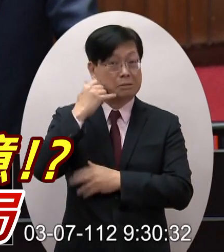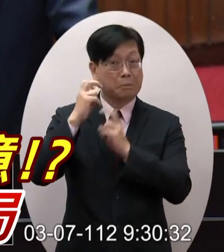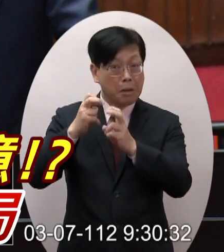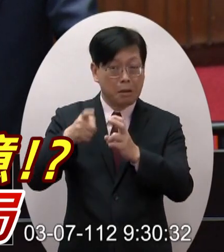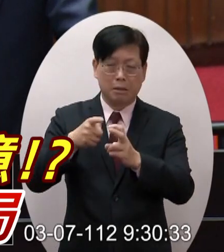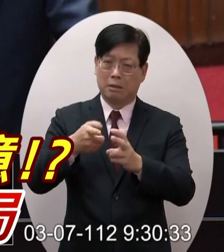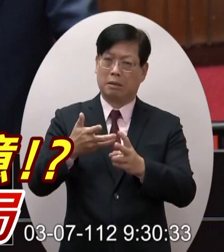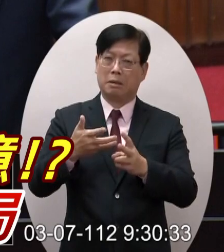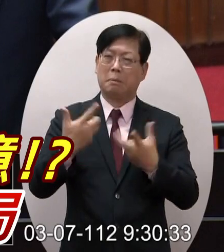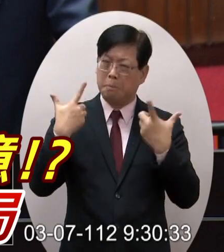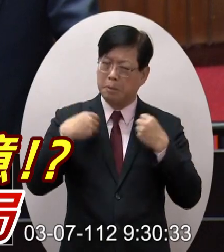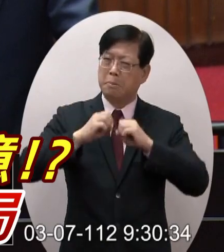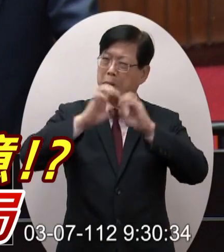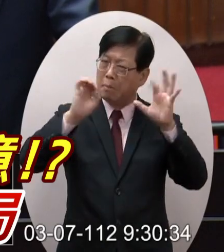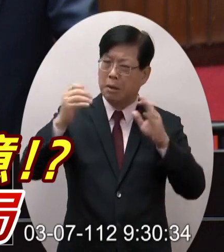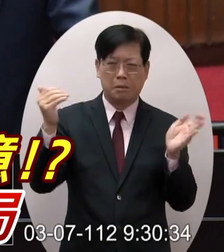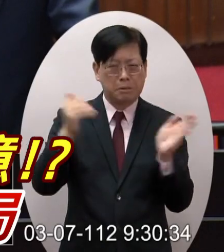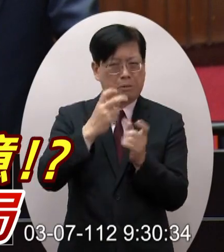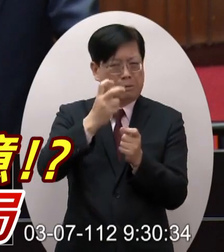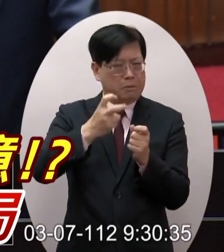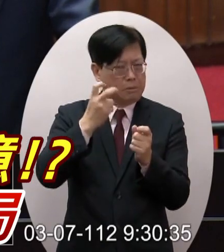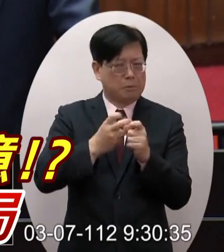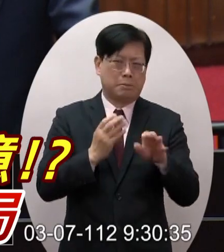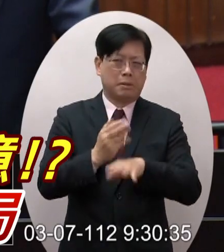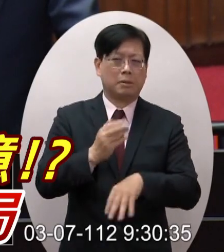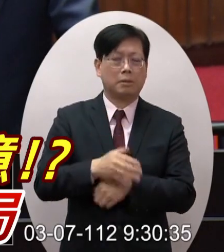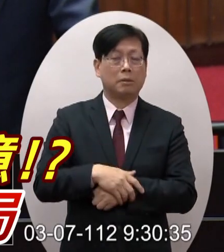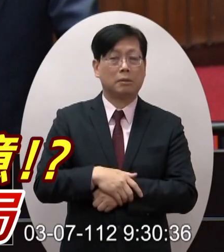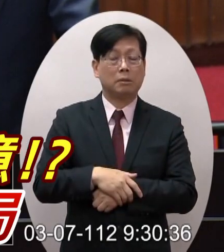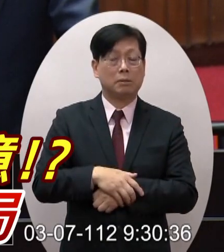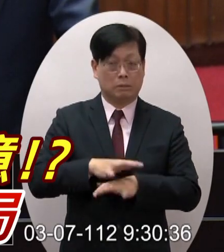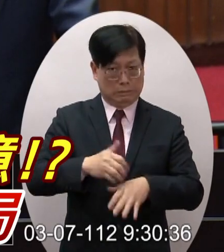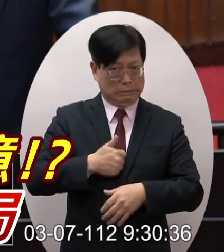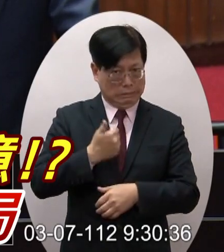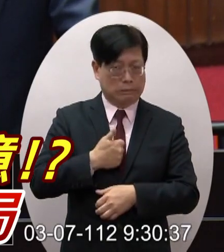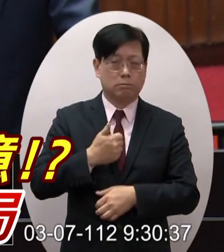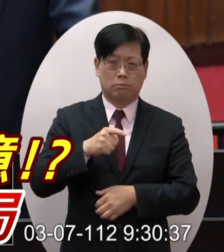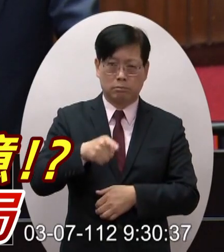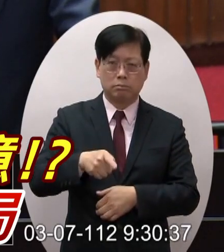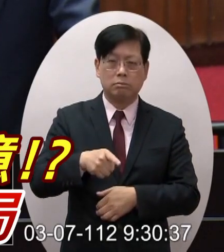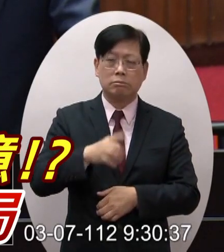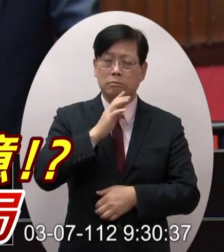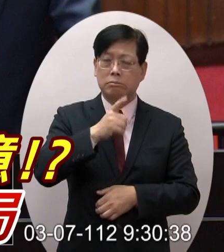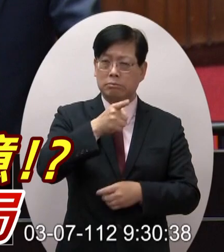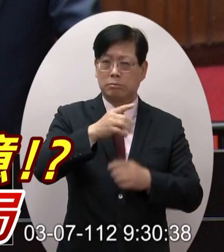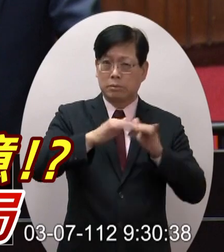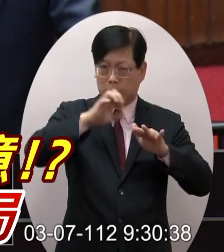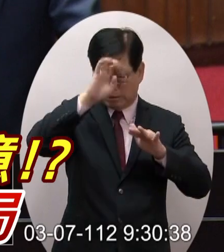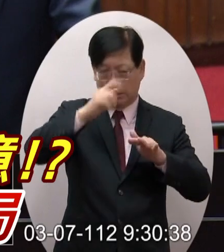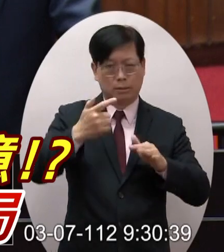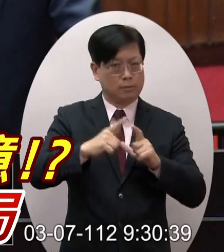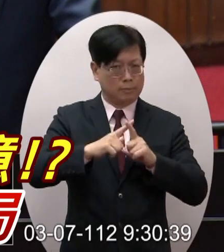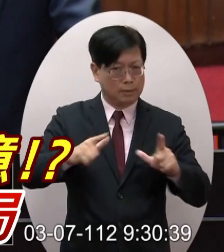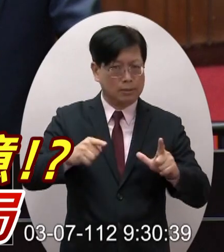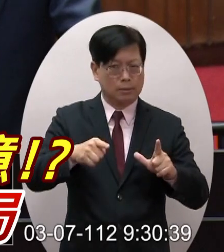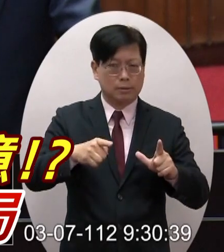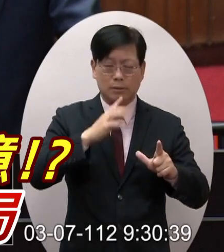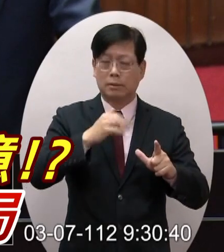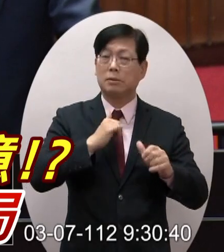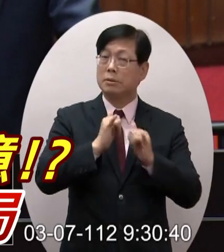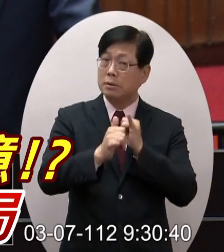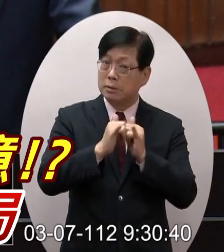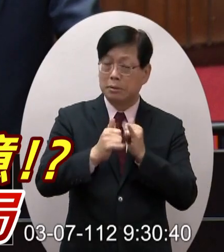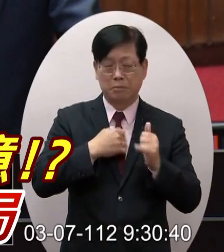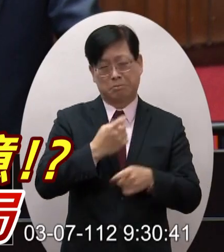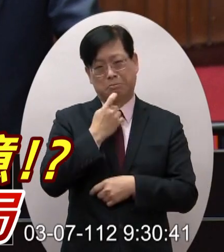隆捷运已经喊了将近20多年了。 确实， 那确实这个也是执政党非常大的一个社会